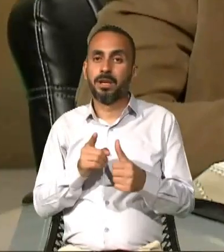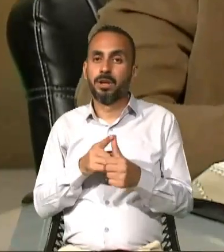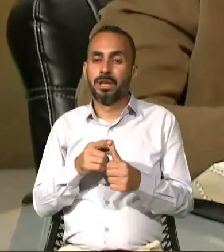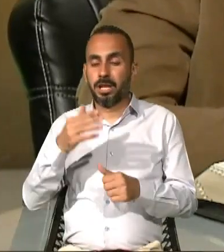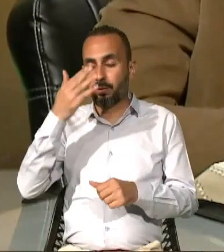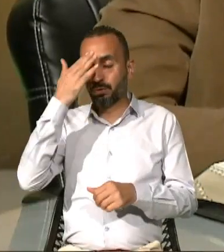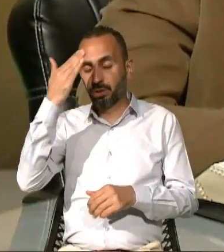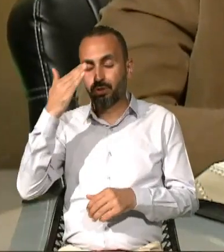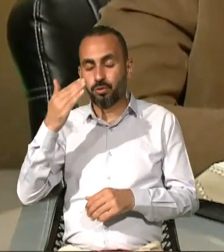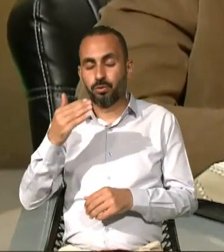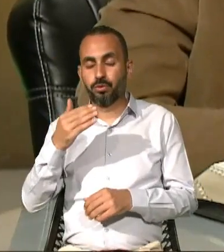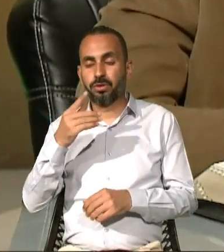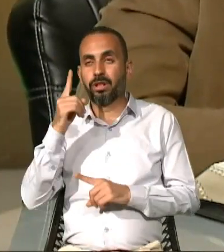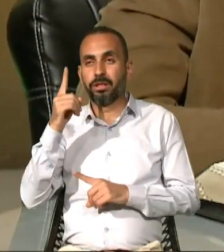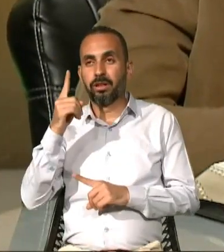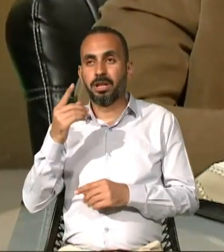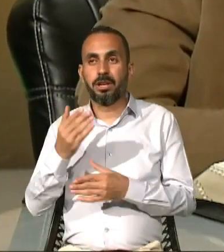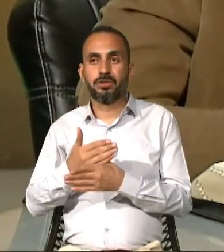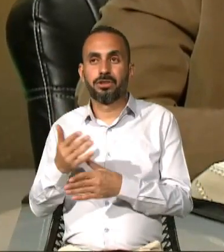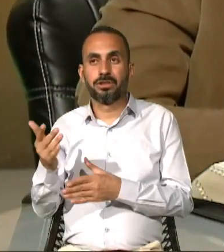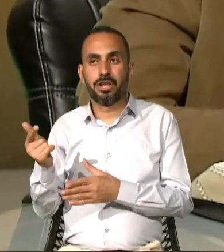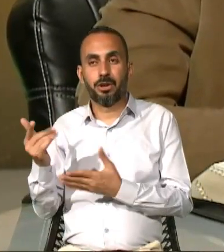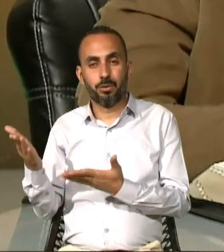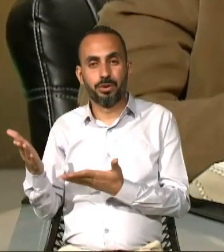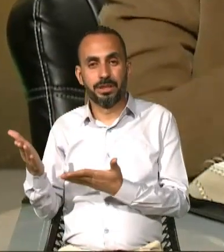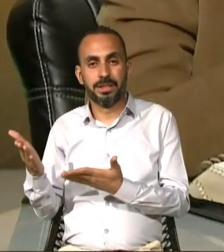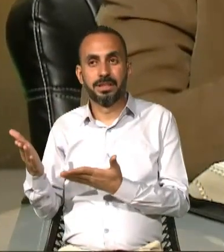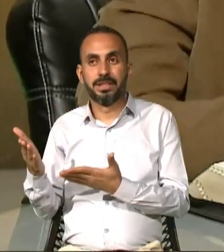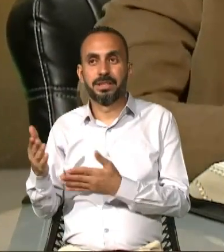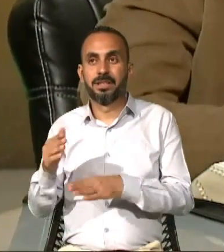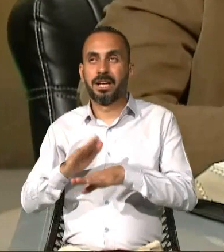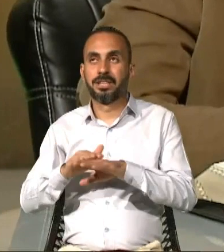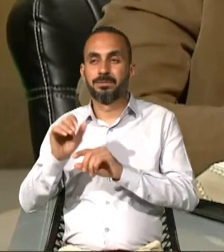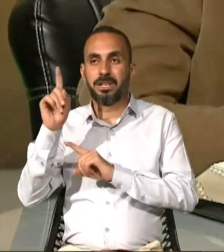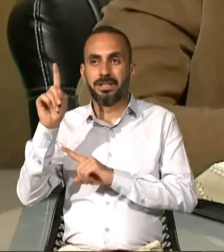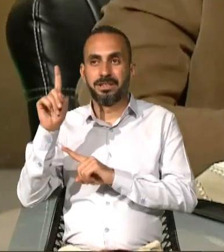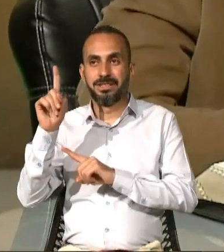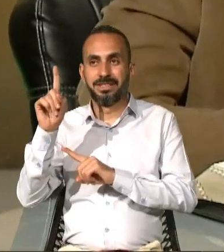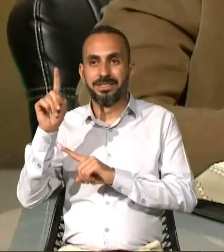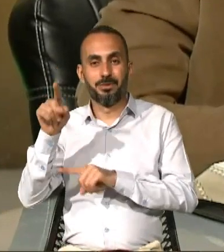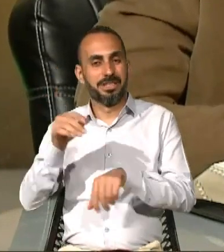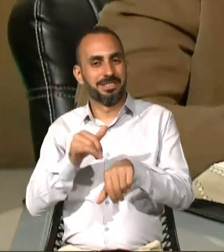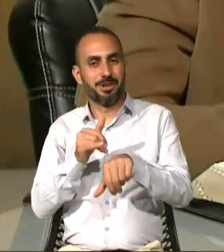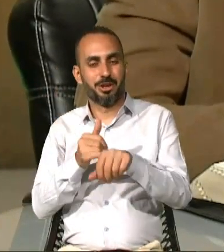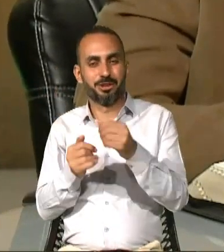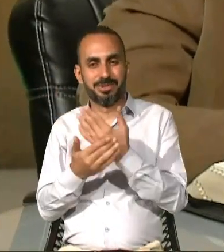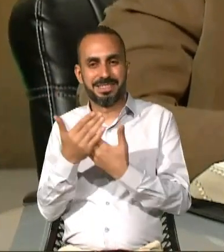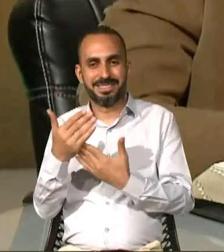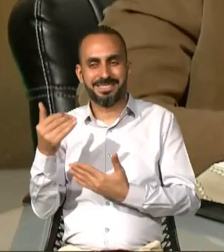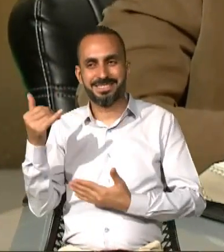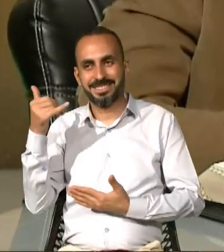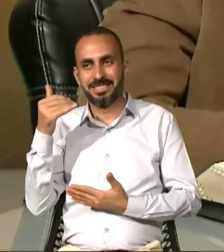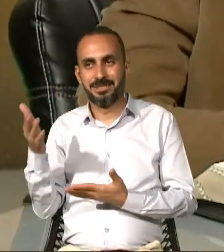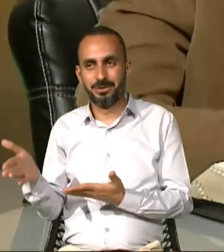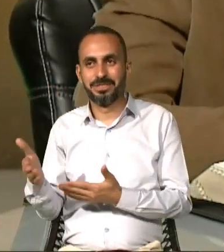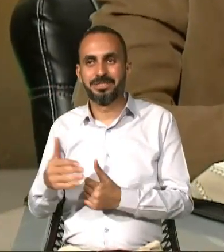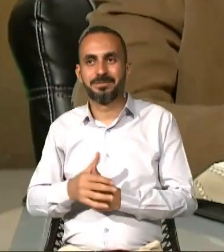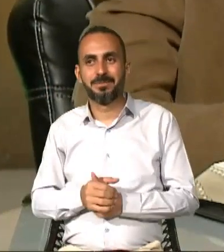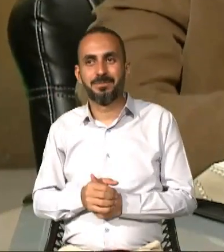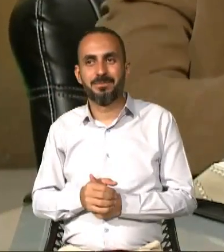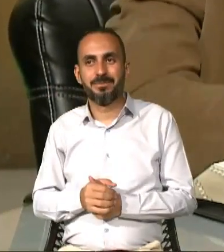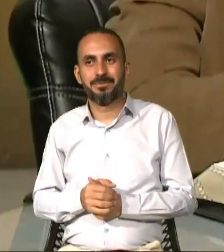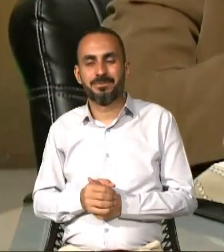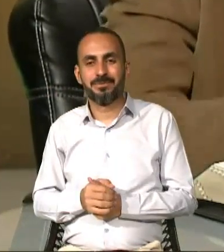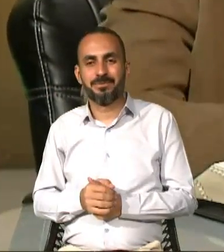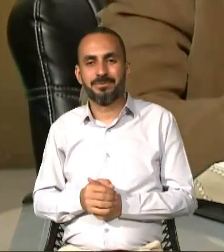خادم الرب اخويا ابراهيم الجميل، خادم الرب المميز، واختنا افيتا خطيبته وخاطب جديد، بس خادم جميل قوي قوي قوي. اشكر